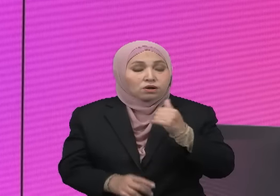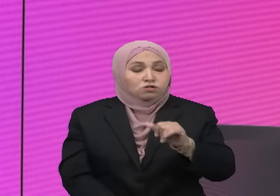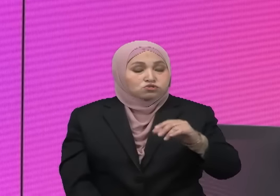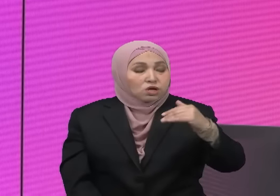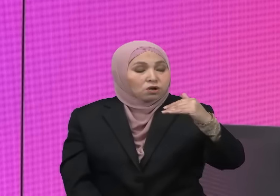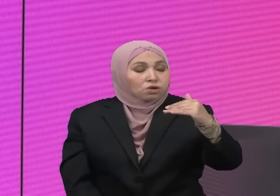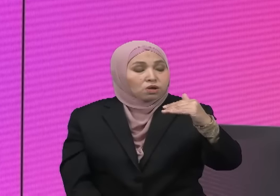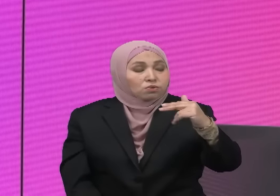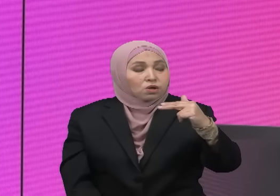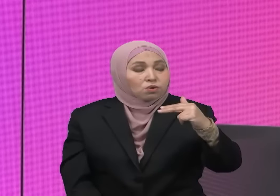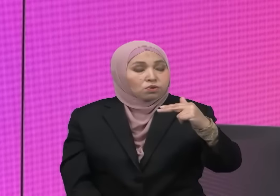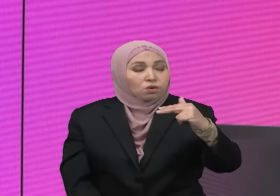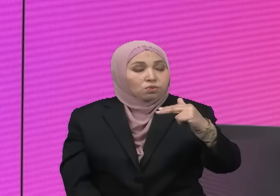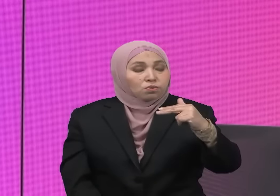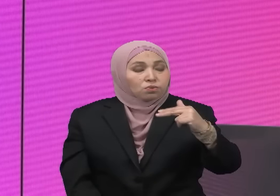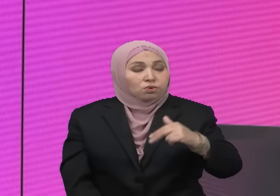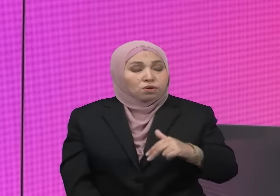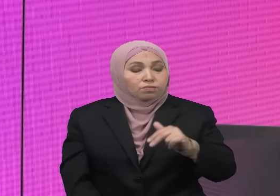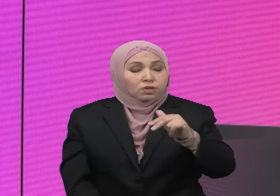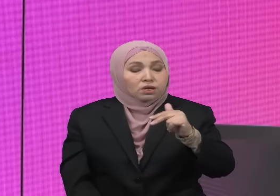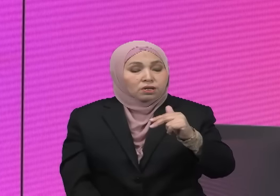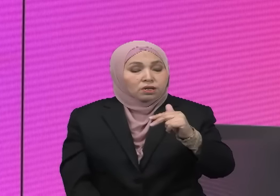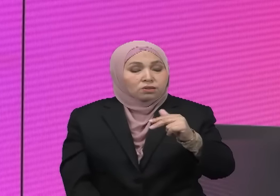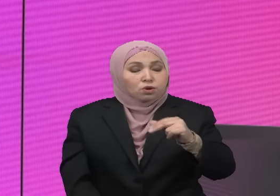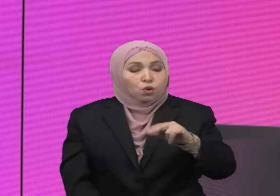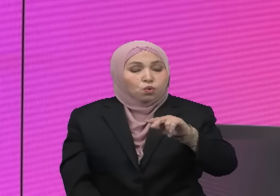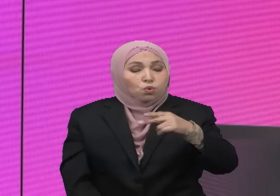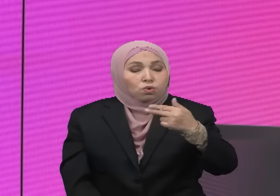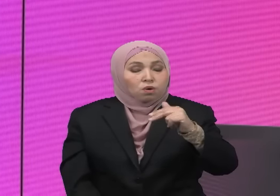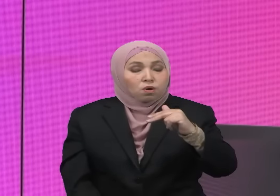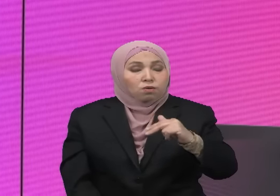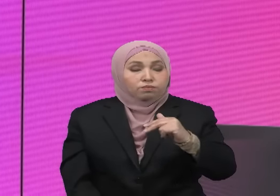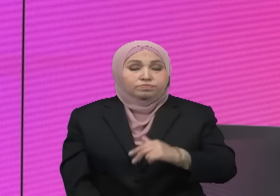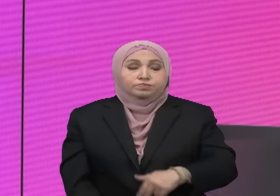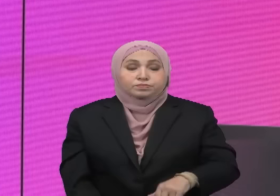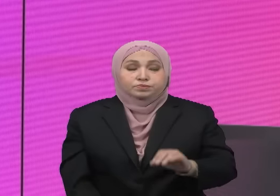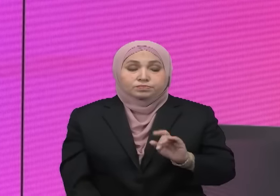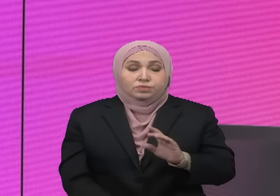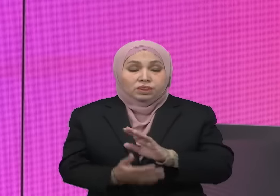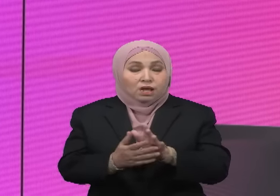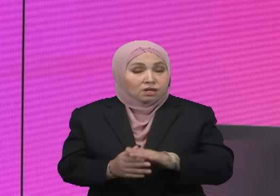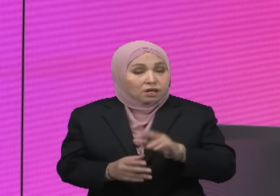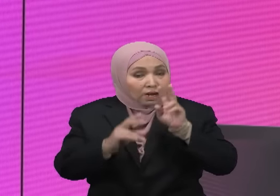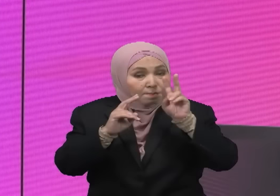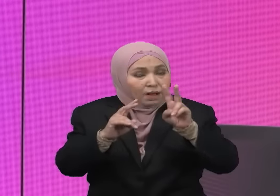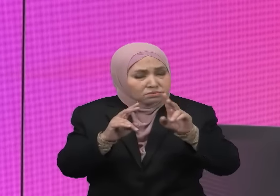غين را رو غرورا غرورا jangan nampak dia lebih kurang. Ha,